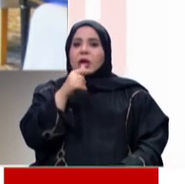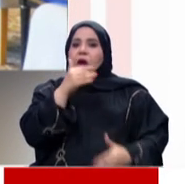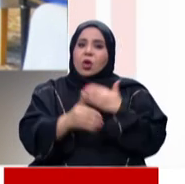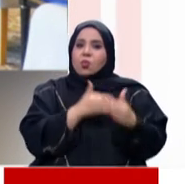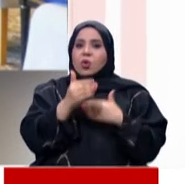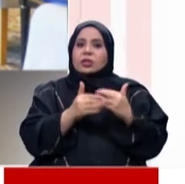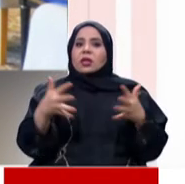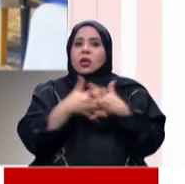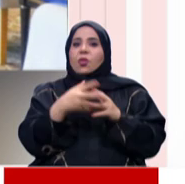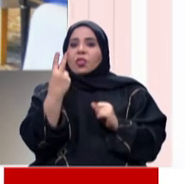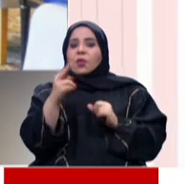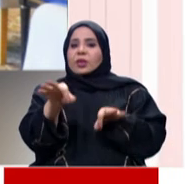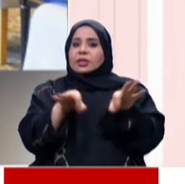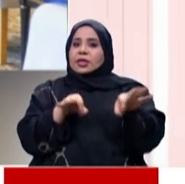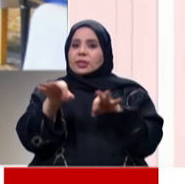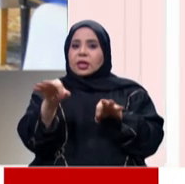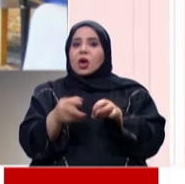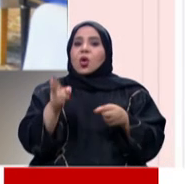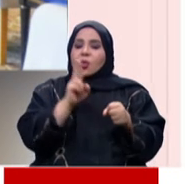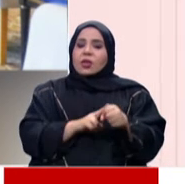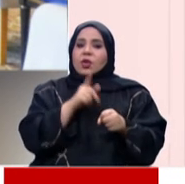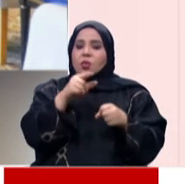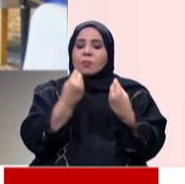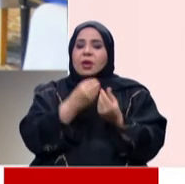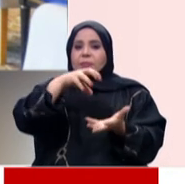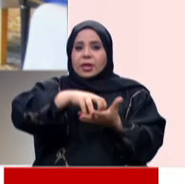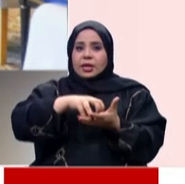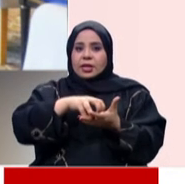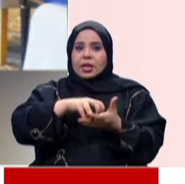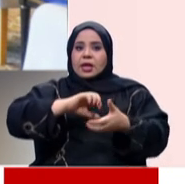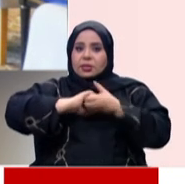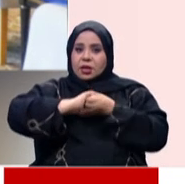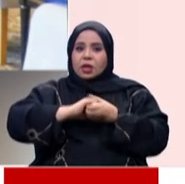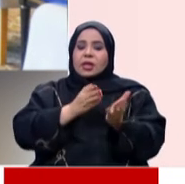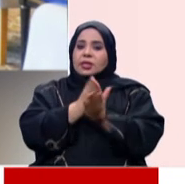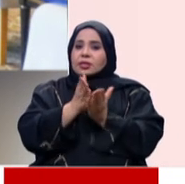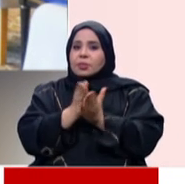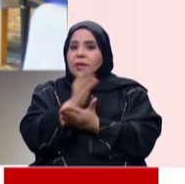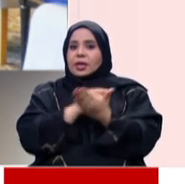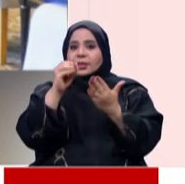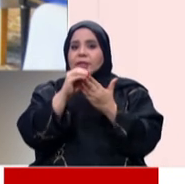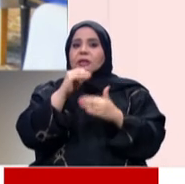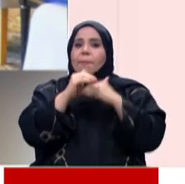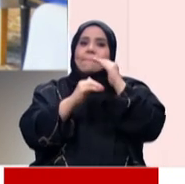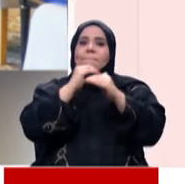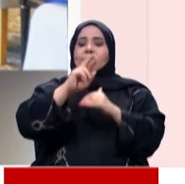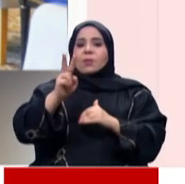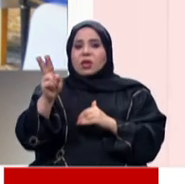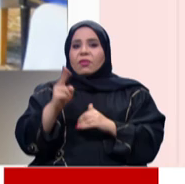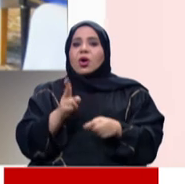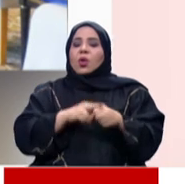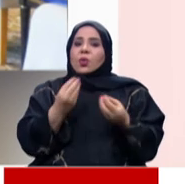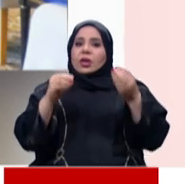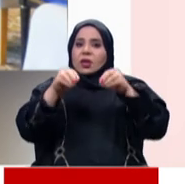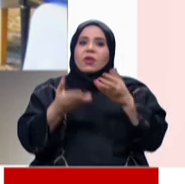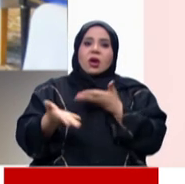مواصلة التعاون الثنائي والتنسيق المشترك بين البلدين الصديقين وسبل تعزيزه في مختلف المستويات، بالإضافة